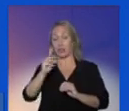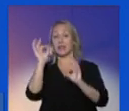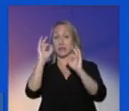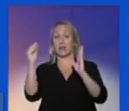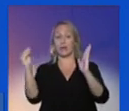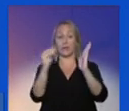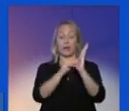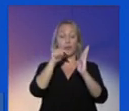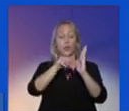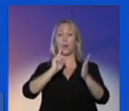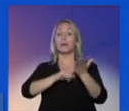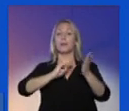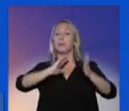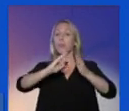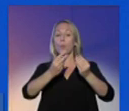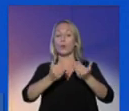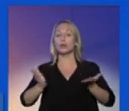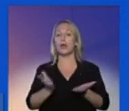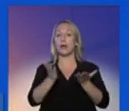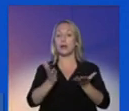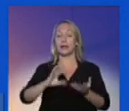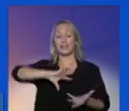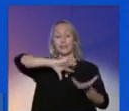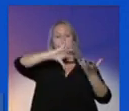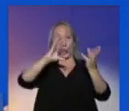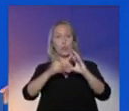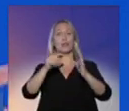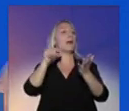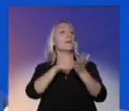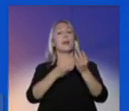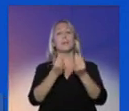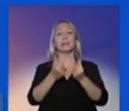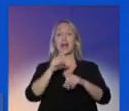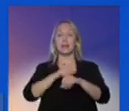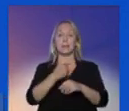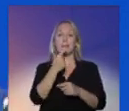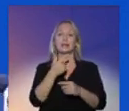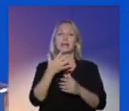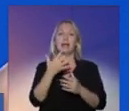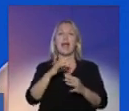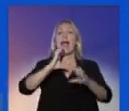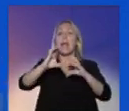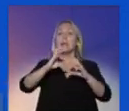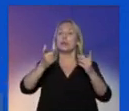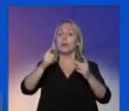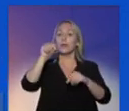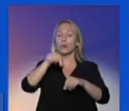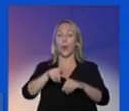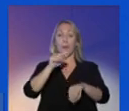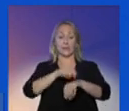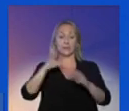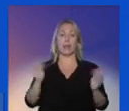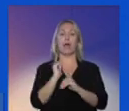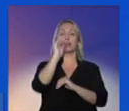να κερδίσουμε παγκόσμια το παιχνίδι της επικοινωνίας, για να το πω πολύ απλά. Όταν ο άλλος ακούει